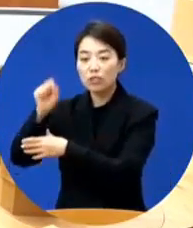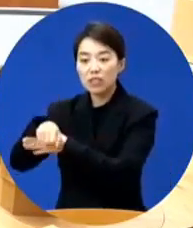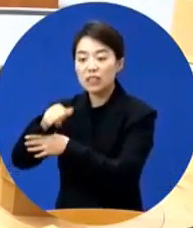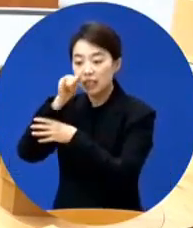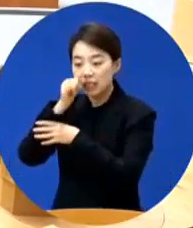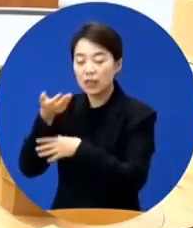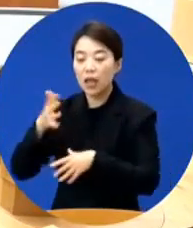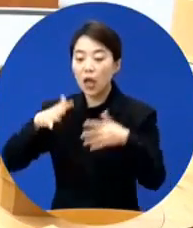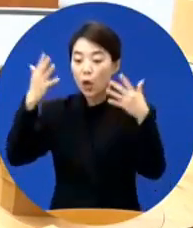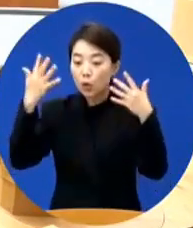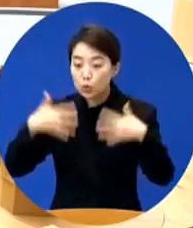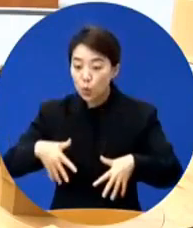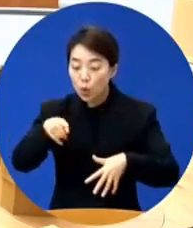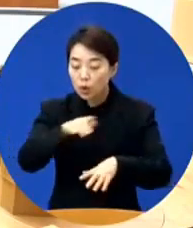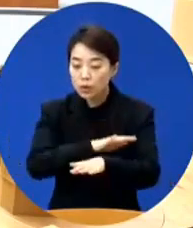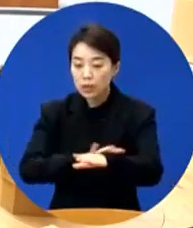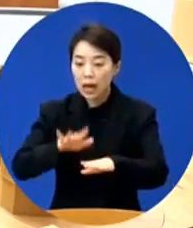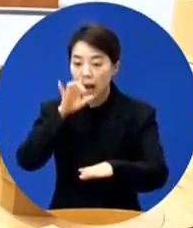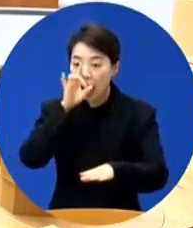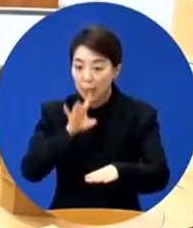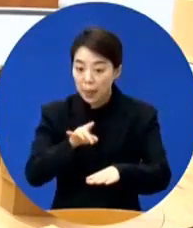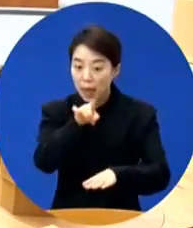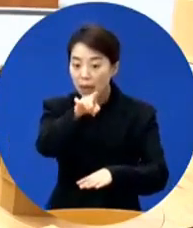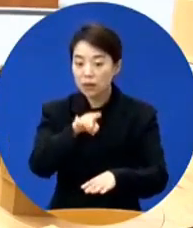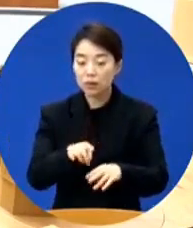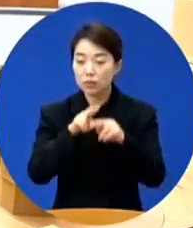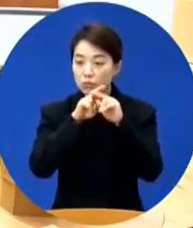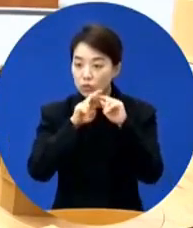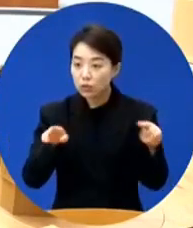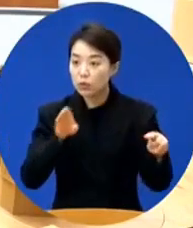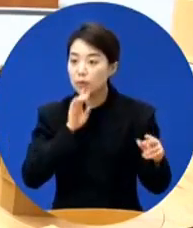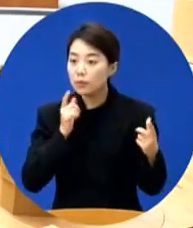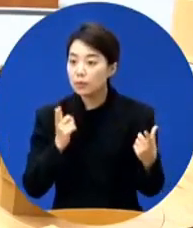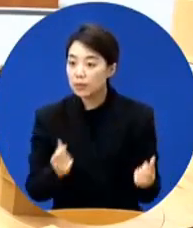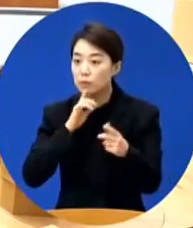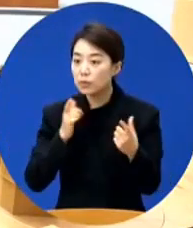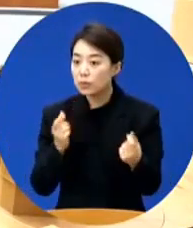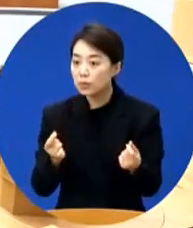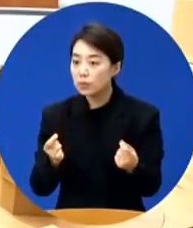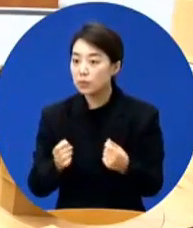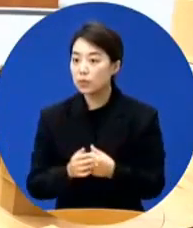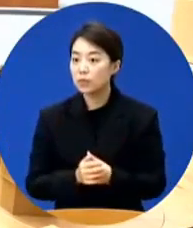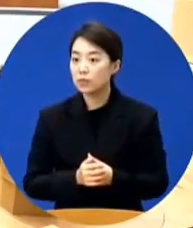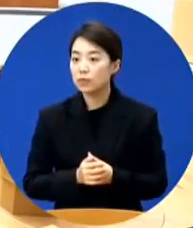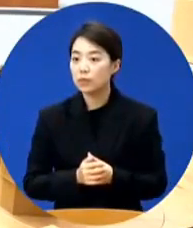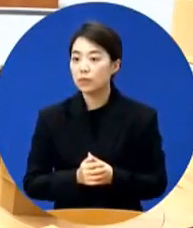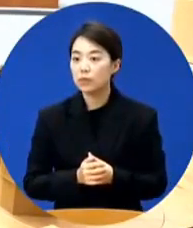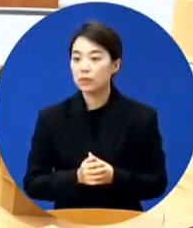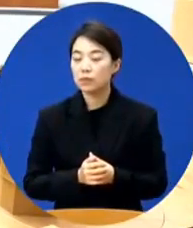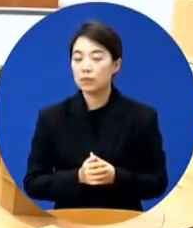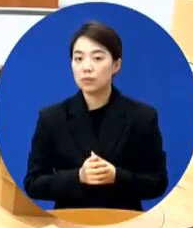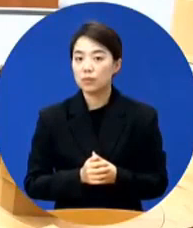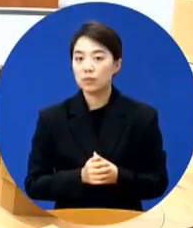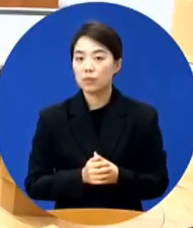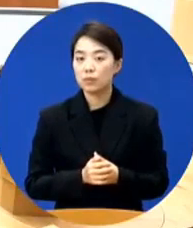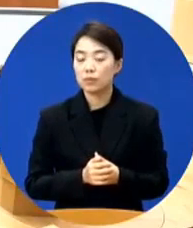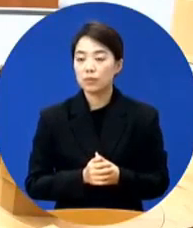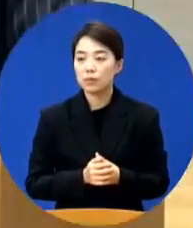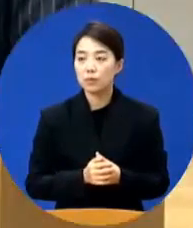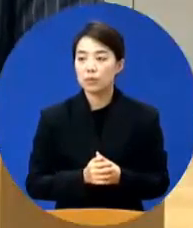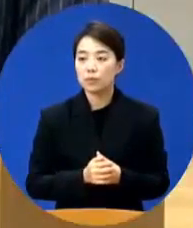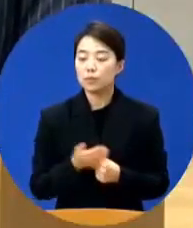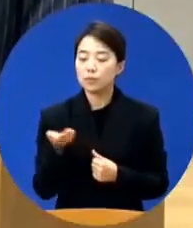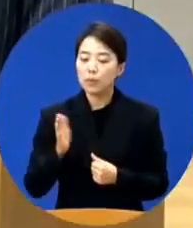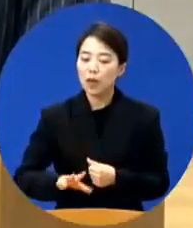되면은 선결사항 미행 시 똑같기 때문에 집행이 불과하죠? 참 그렇죠. 네. 자, 그런데